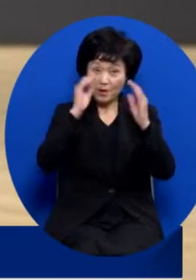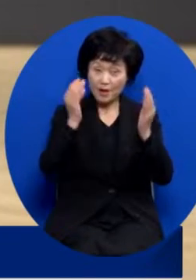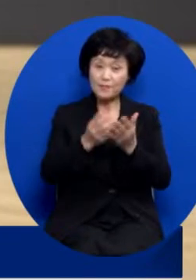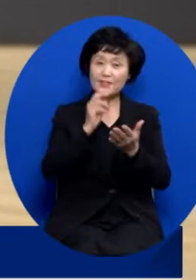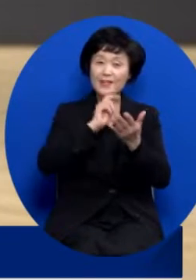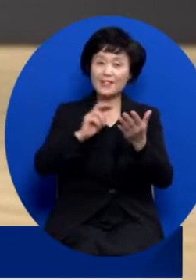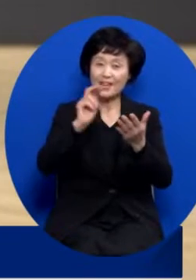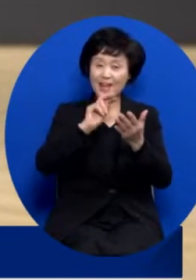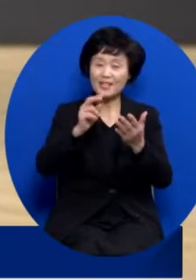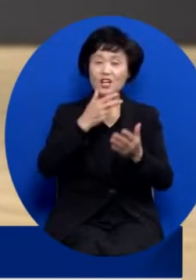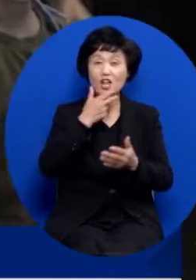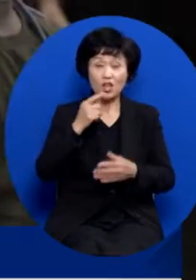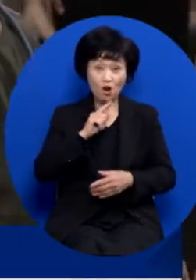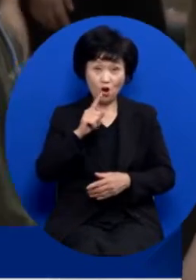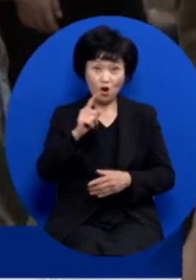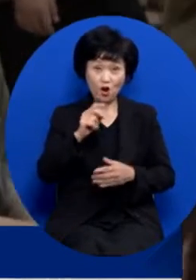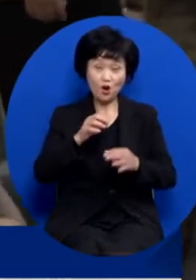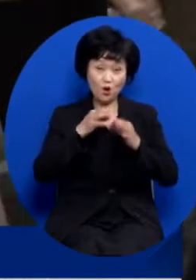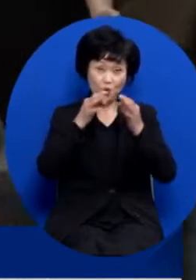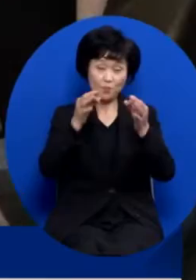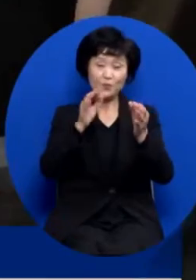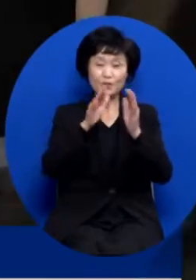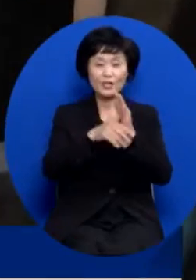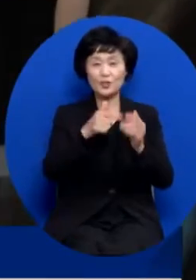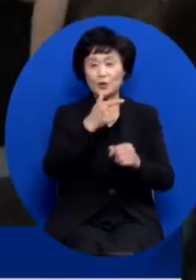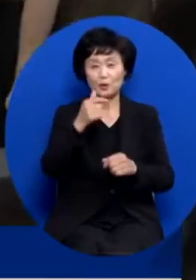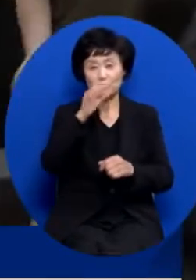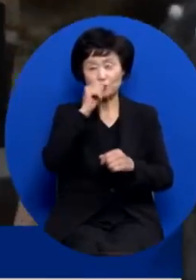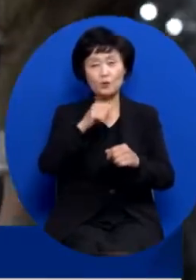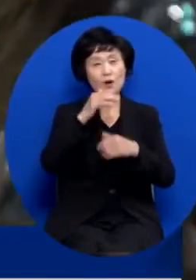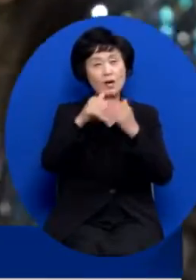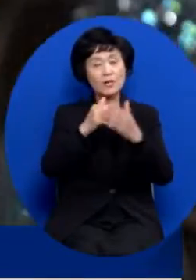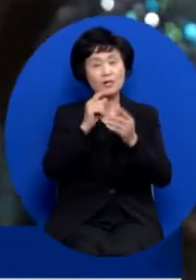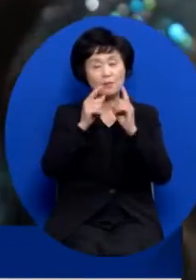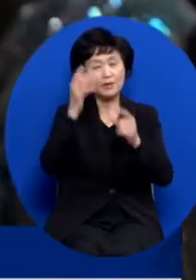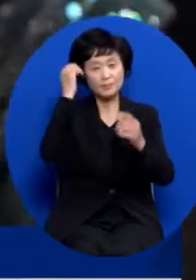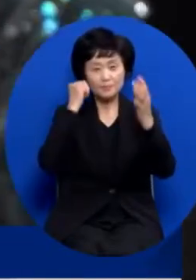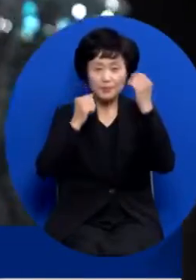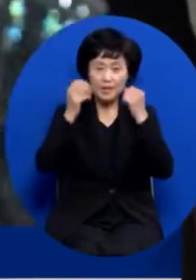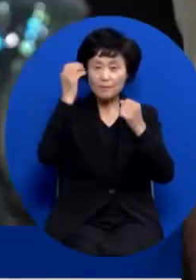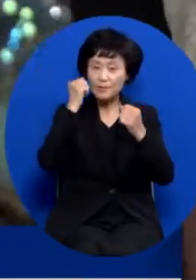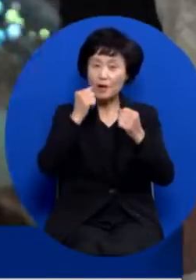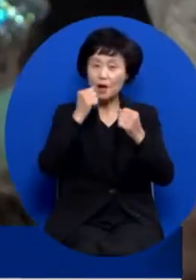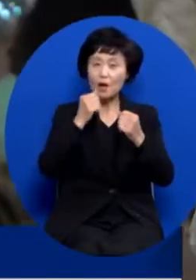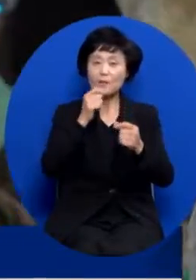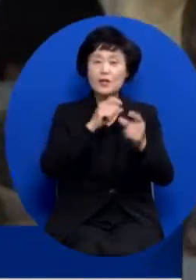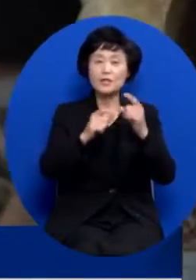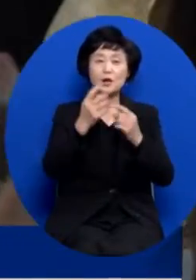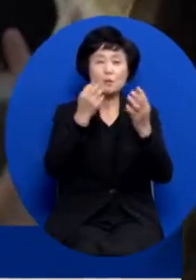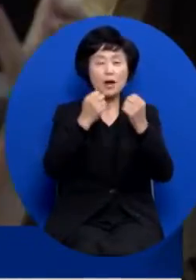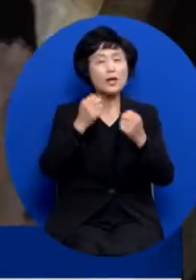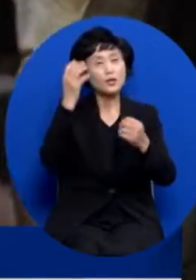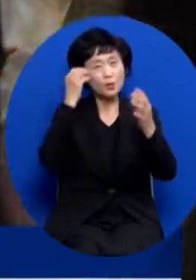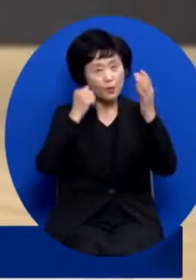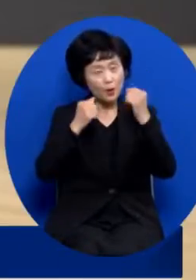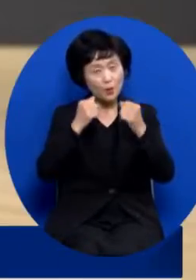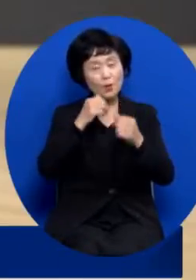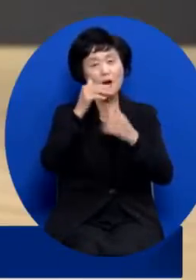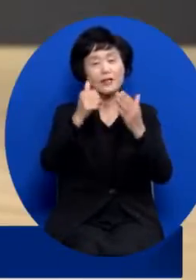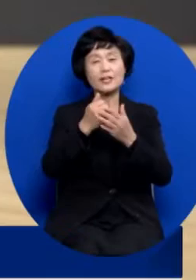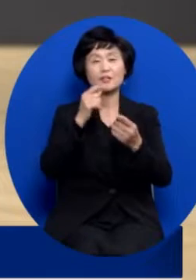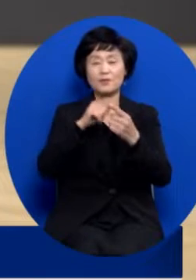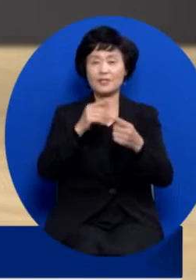부르고 하는 것도 좋고 말씀 암송반을 하면서 하나님의 말씀을 더 많이 외우고